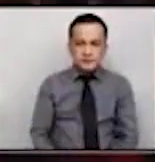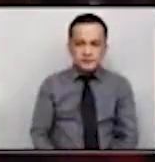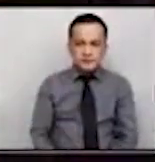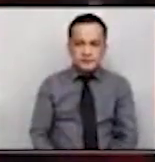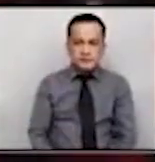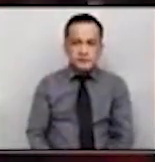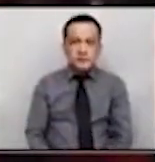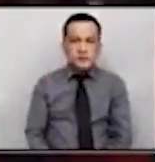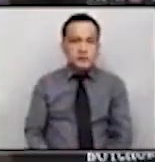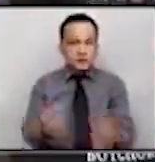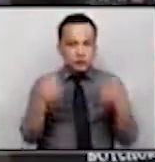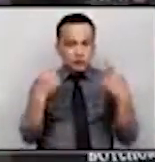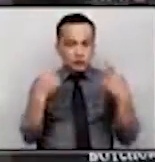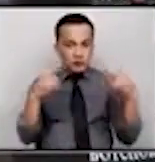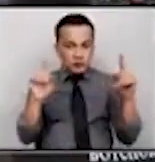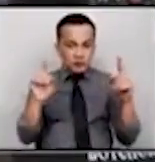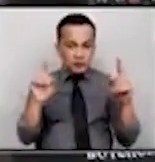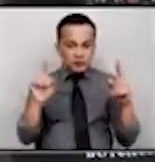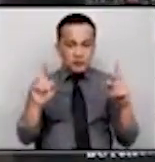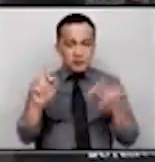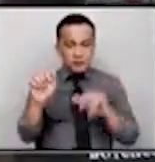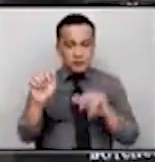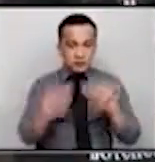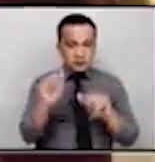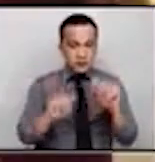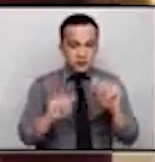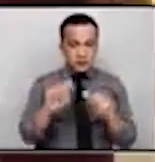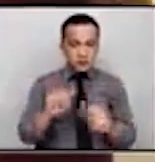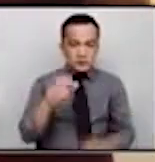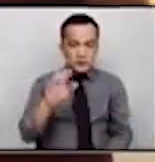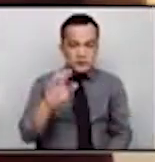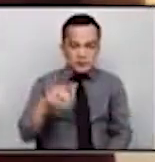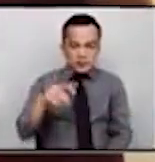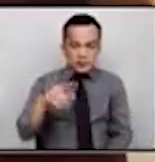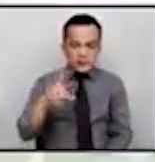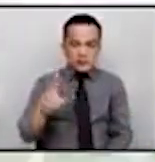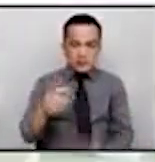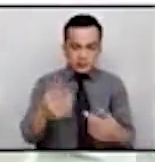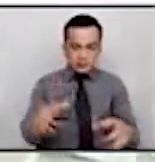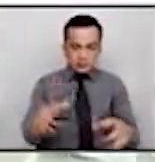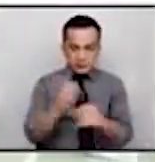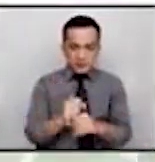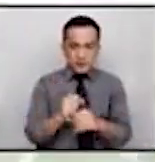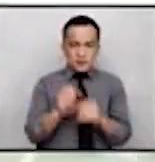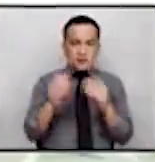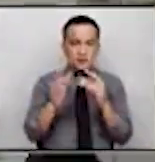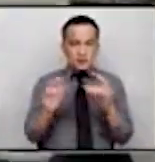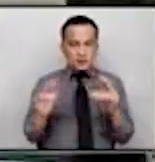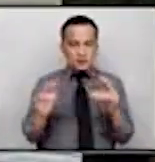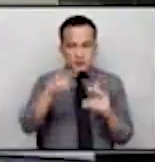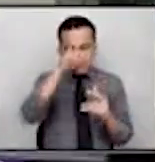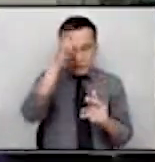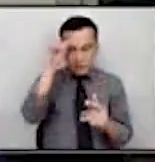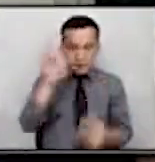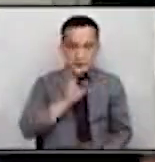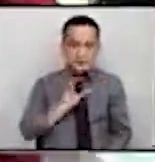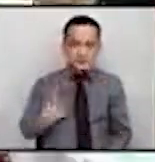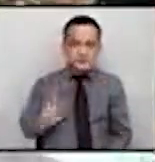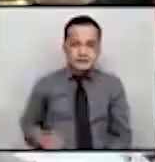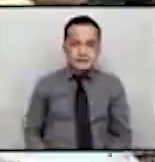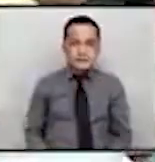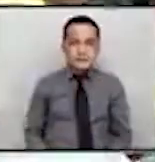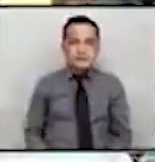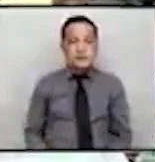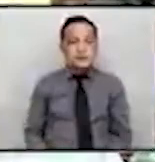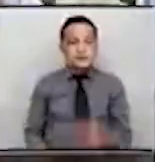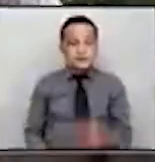Tagumpay, ito ang overall assessment ng Manila Police District sa katatapos na pista ng itim na Nazareno. Ayon sa Manila Police District, maayos